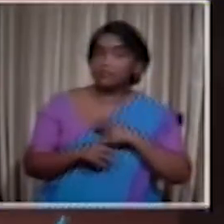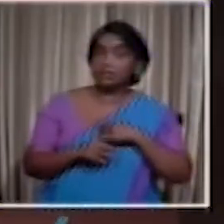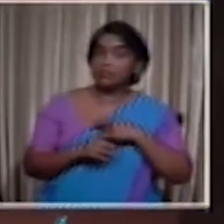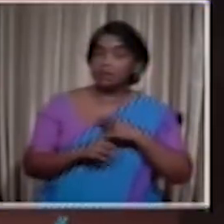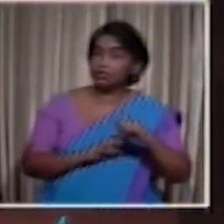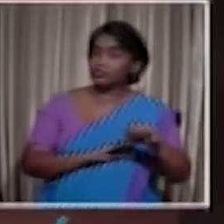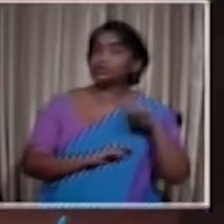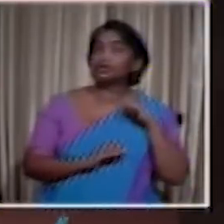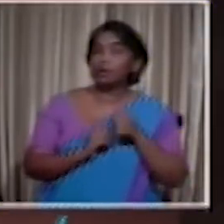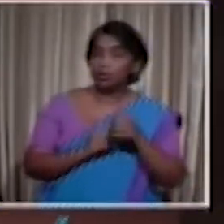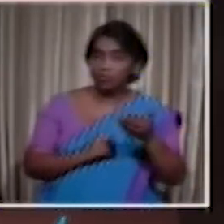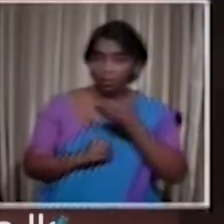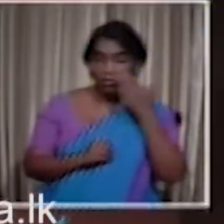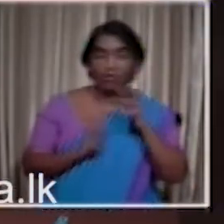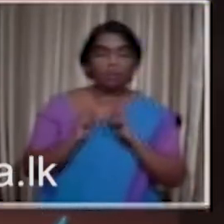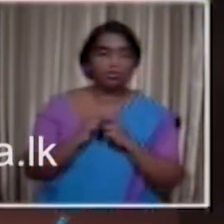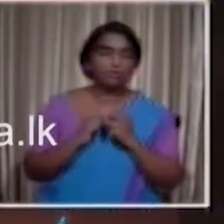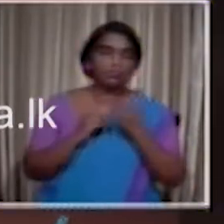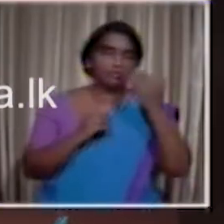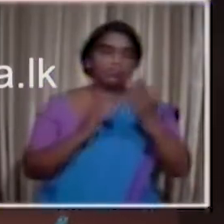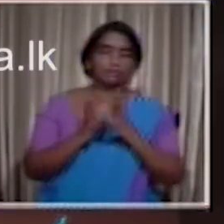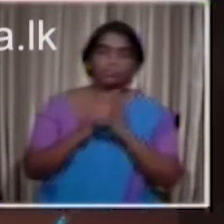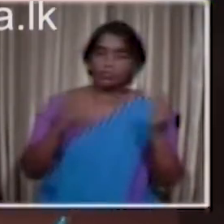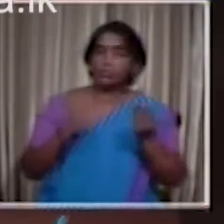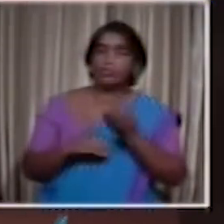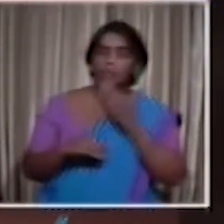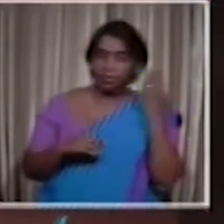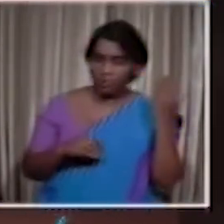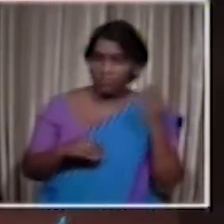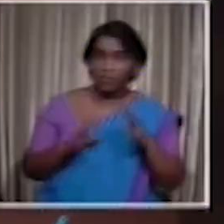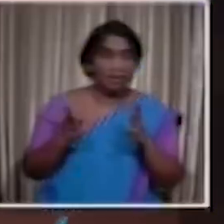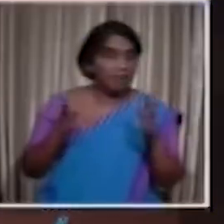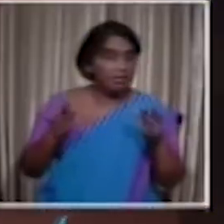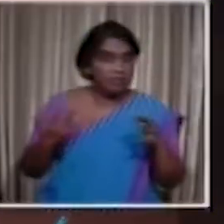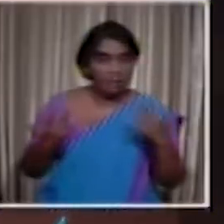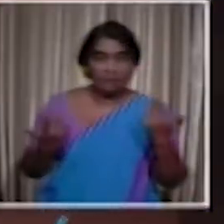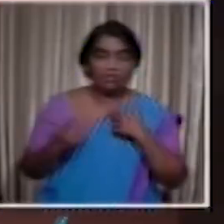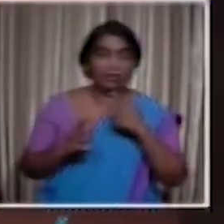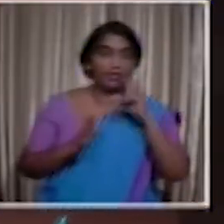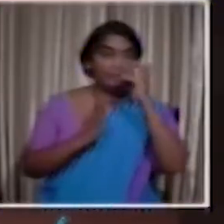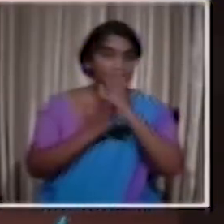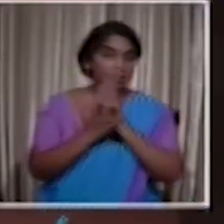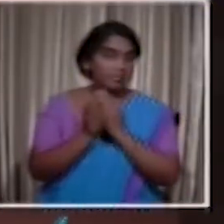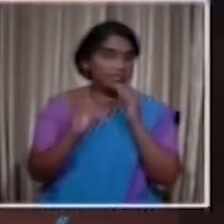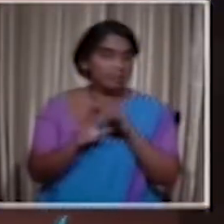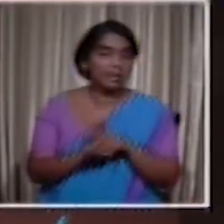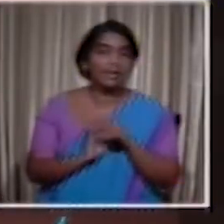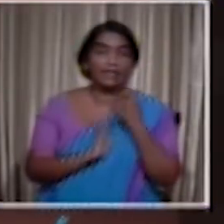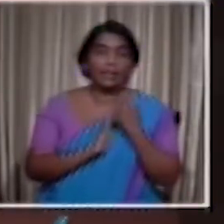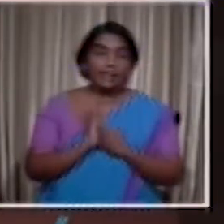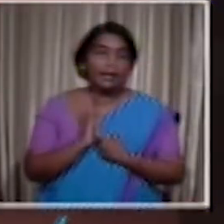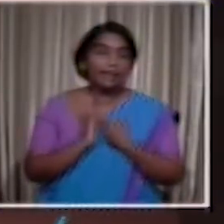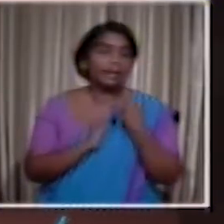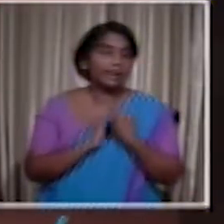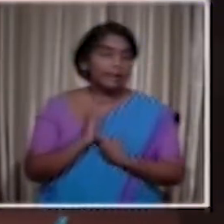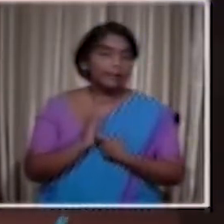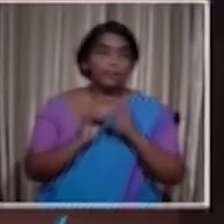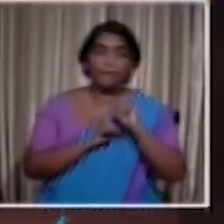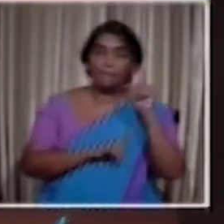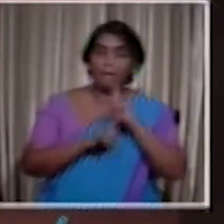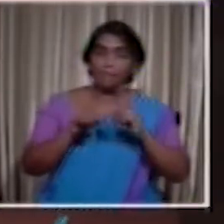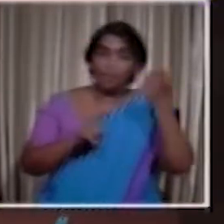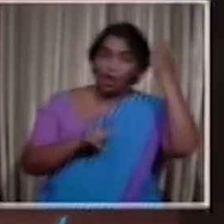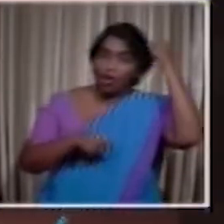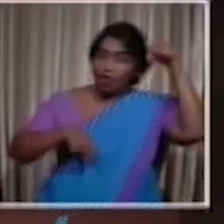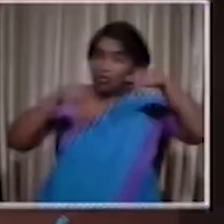ශක්තිමත් කරගන්න පුළුවන් නම් මේ අරුබුදෙන් අපිට ඉස්සරහට ගොඩ එන්න පුළුවන්. එහෙම නැතුව විවස්ථා තුල නීති වගන්ති තුල පාර්ලිමේන්තු ඔලුගෙඩි